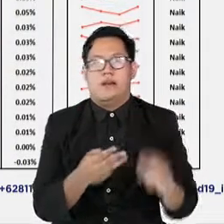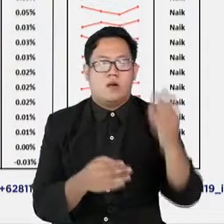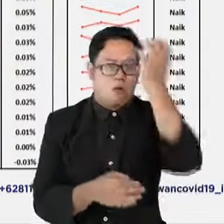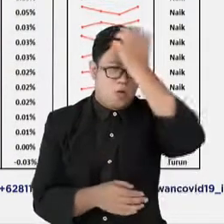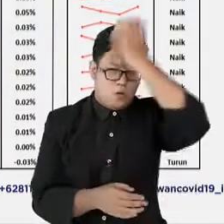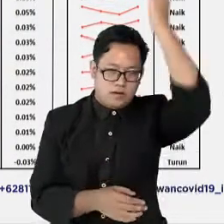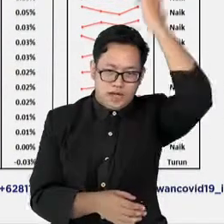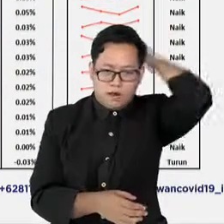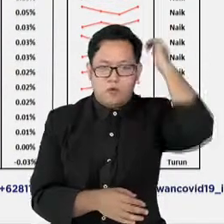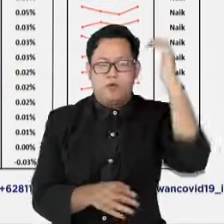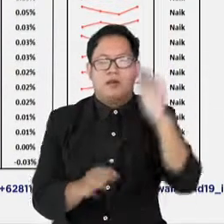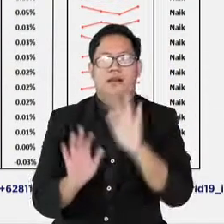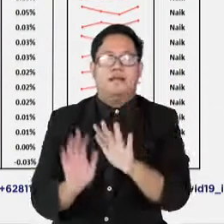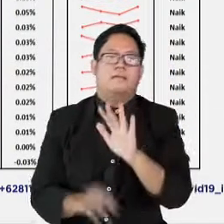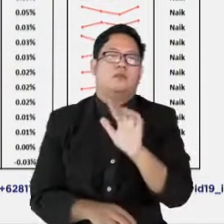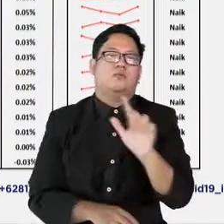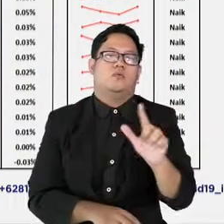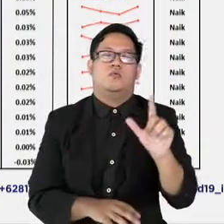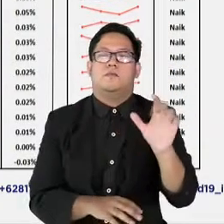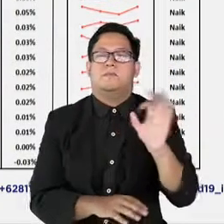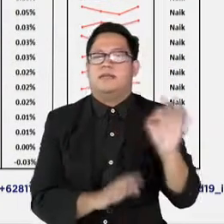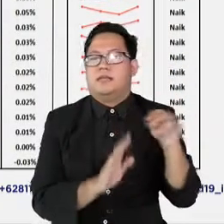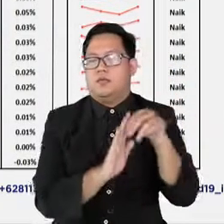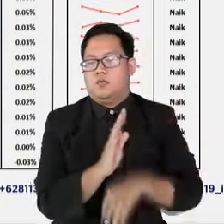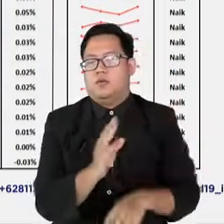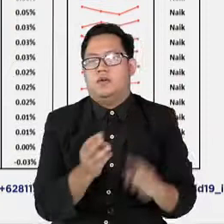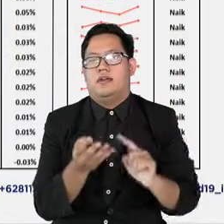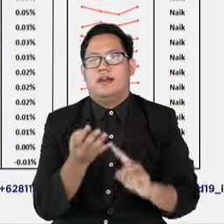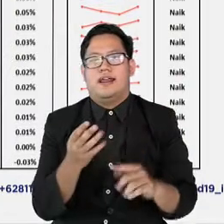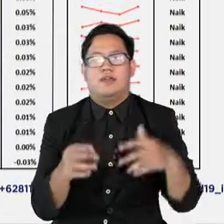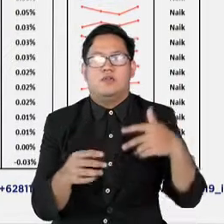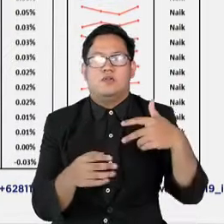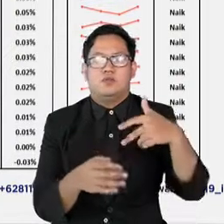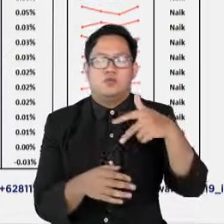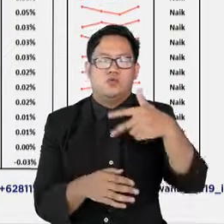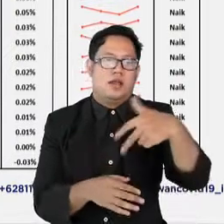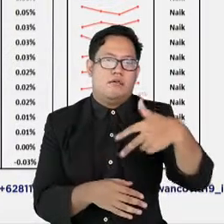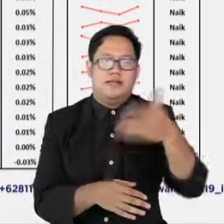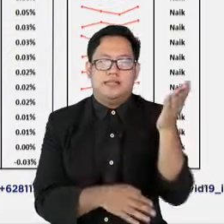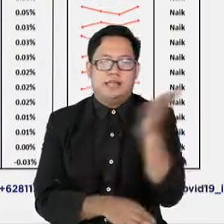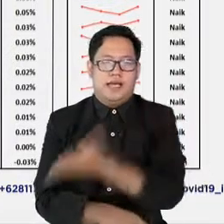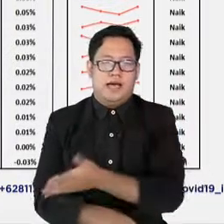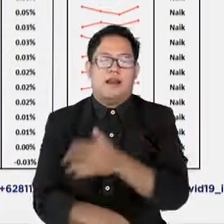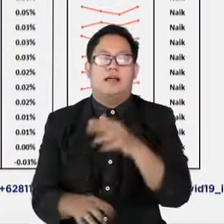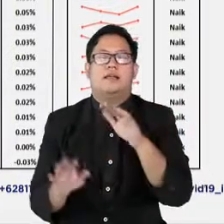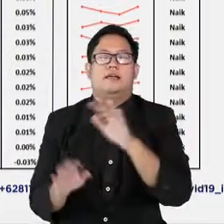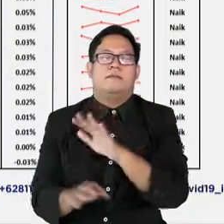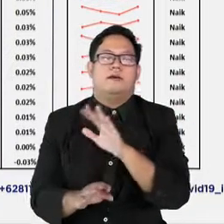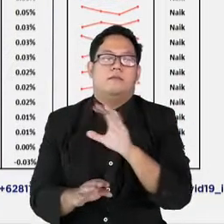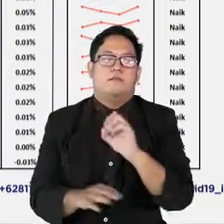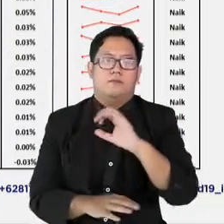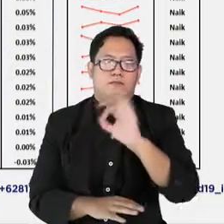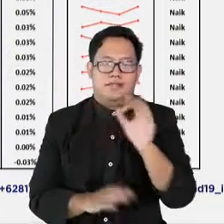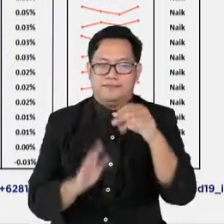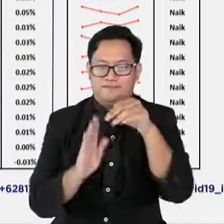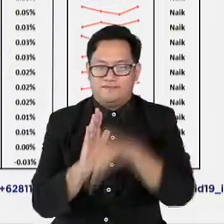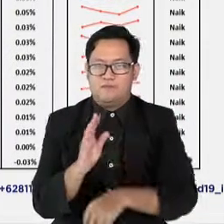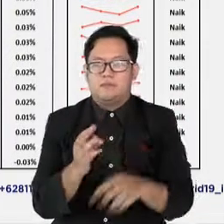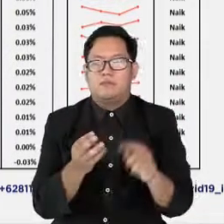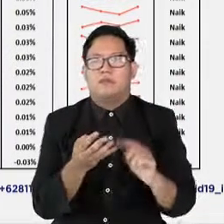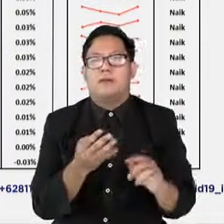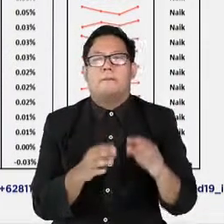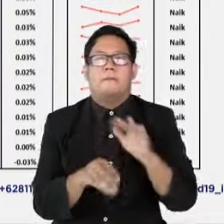delapan persen Sulawesi Tengah turun 5,64 persen dan Papua Barat batu Run